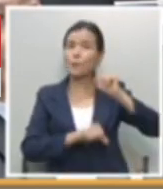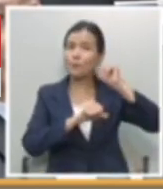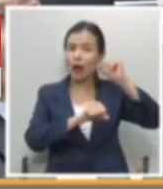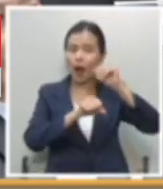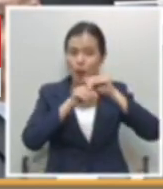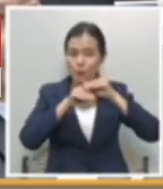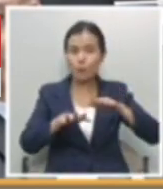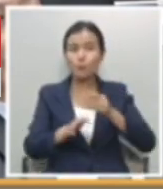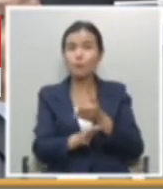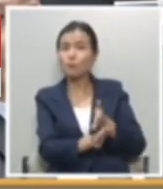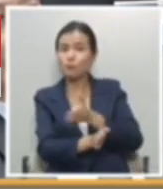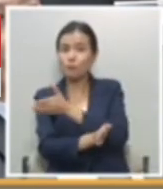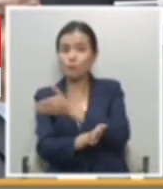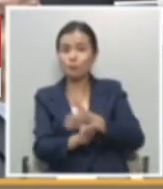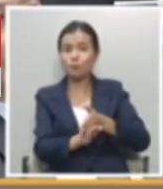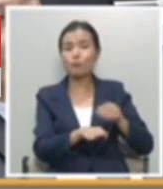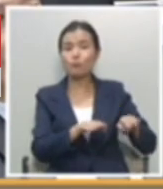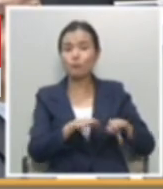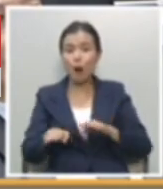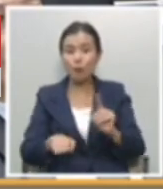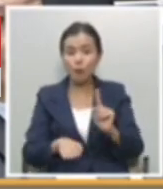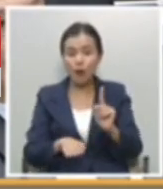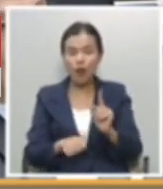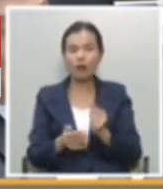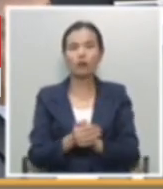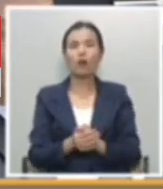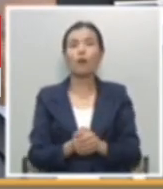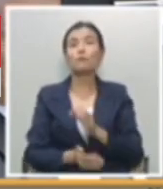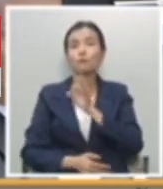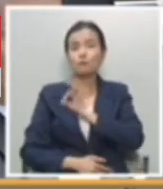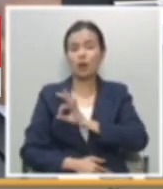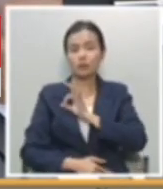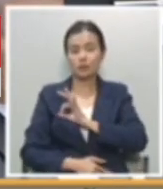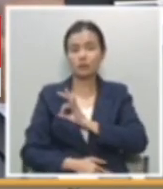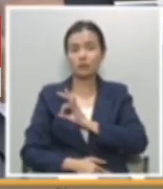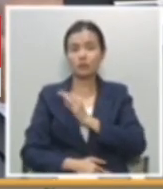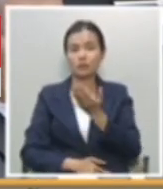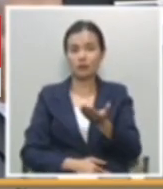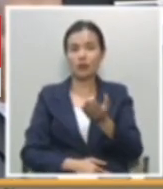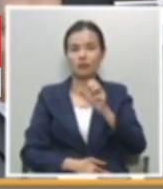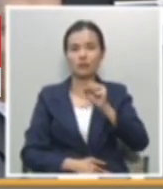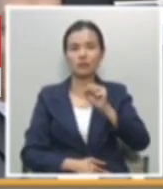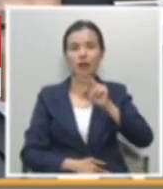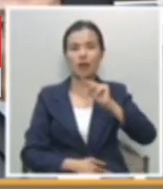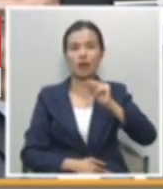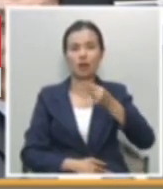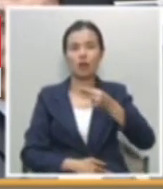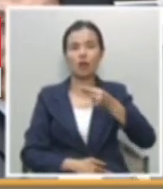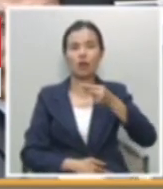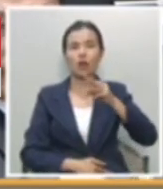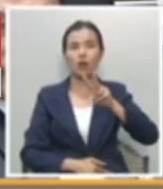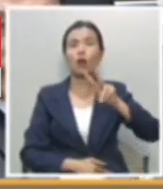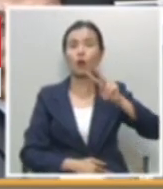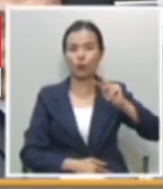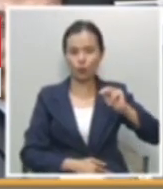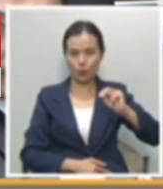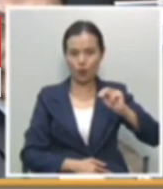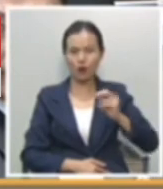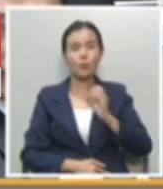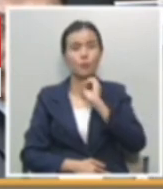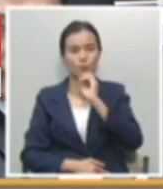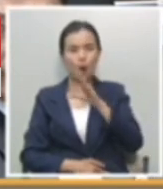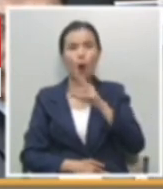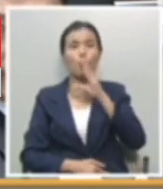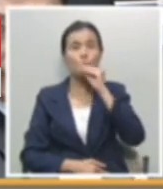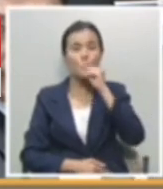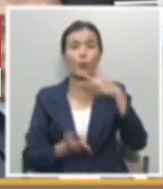ตรียมการอะไรครับเมื่อสักครู่นี้ท่านสมาชิกครับท่านสงวนขออนุญาตเอ่ยนามครับท่านได้พูดค้าง